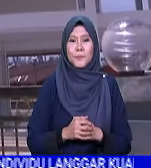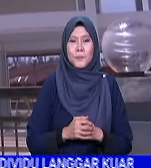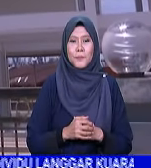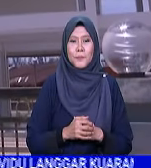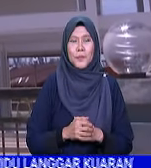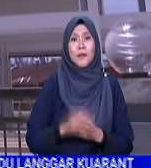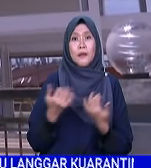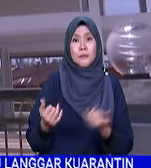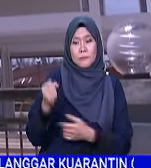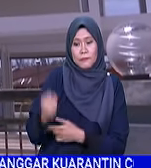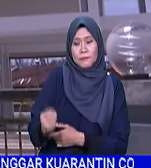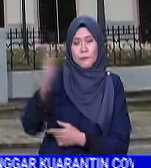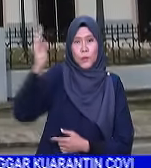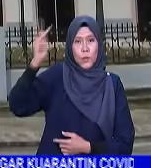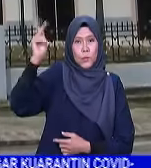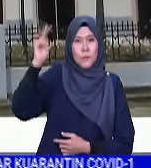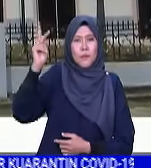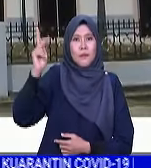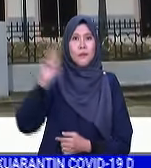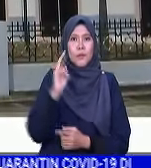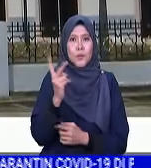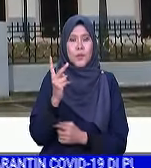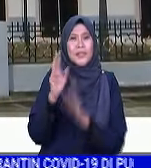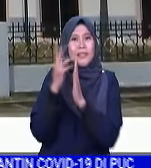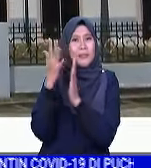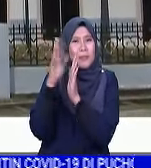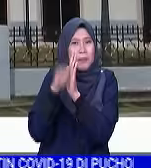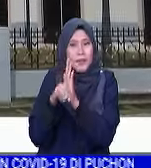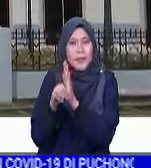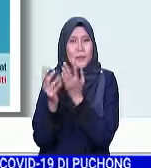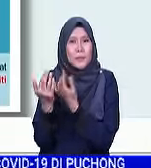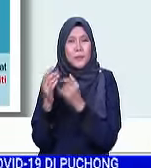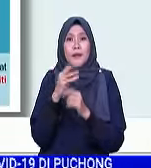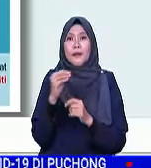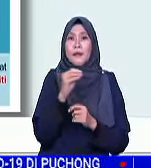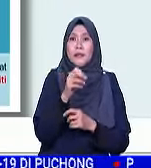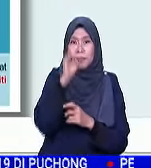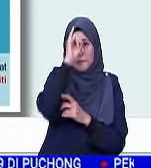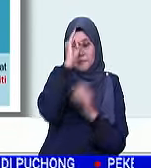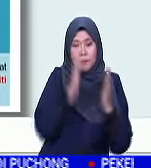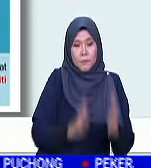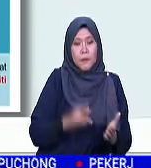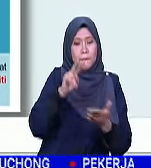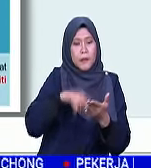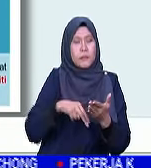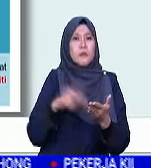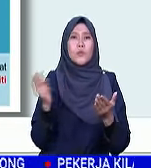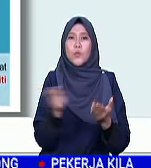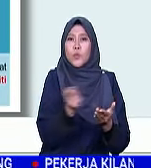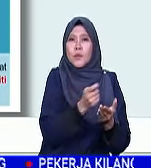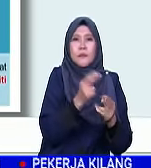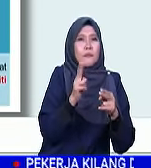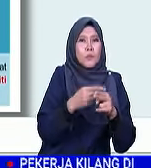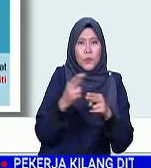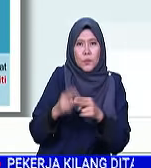Bacaan khutbah pertama dan kedua ditetapkan maksimum selama 15 minit, manakala imam digalakkan membaca surah atau ayat yang